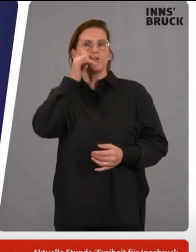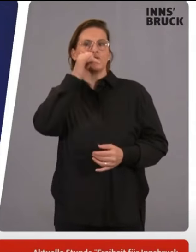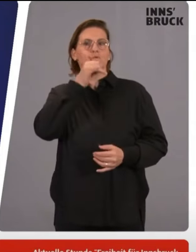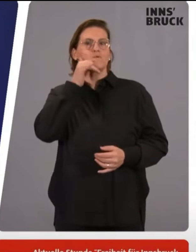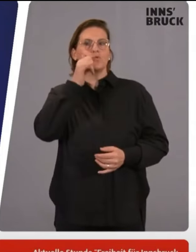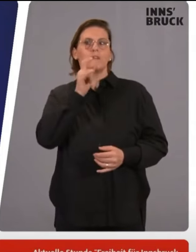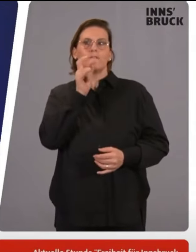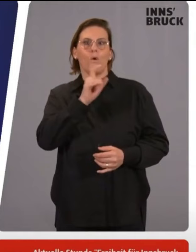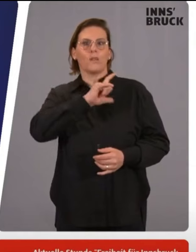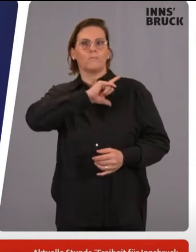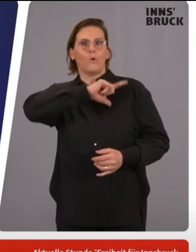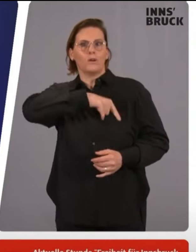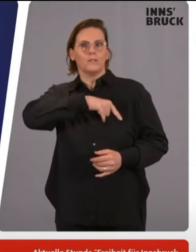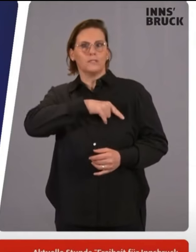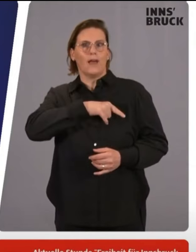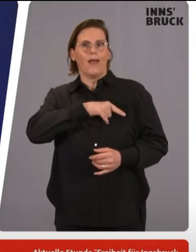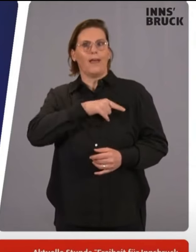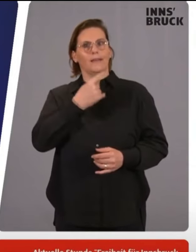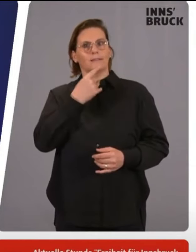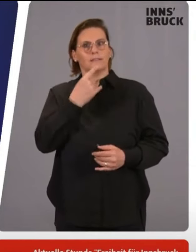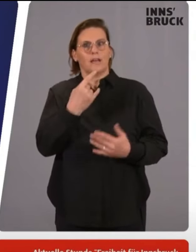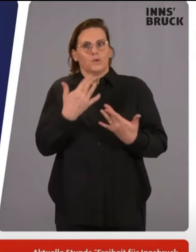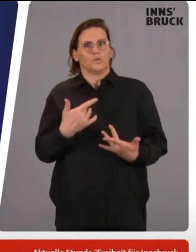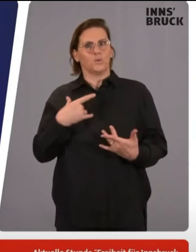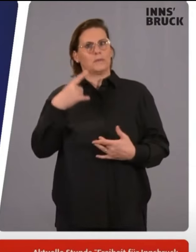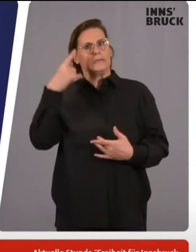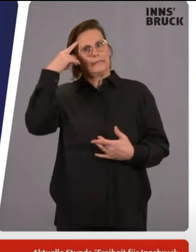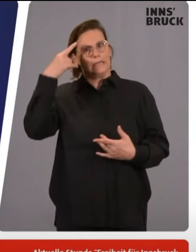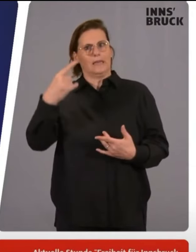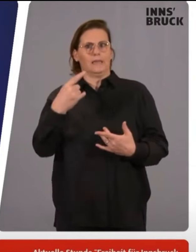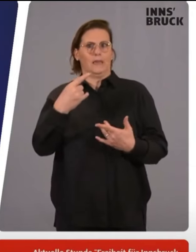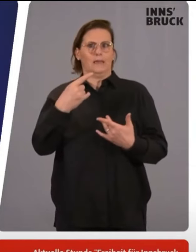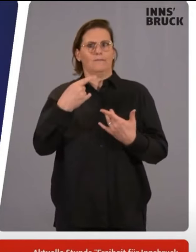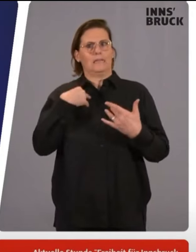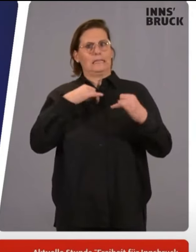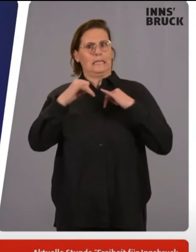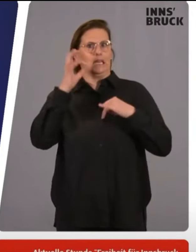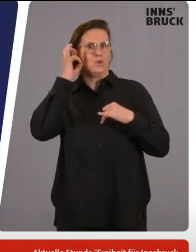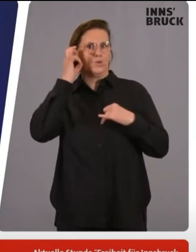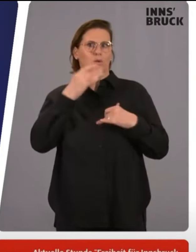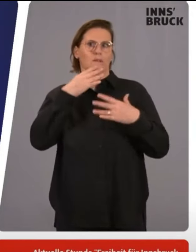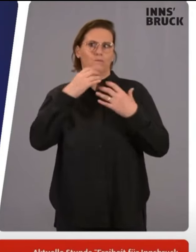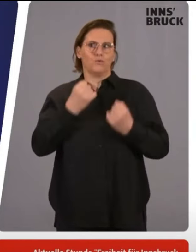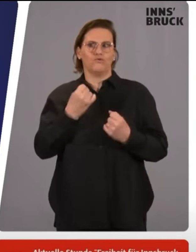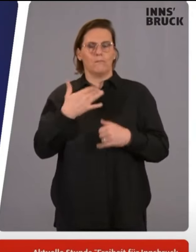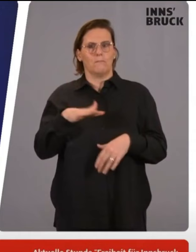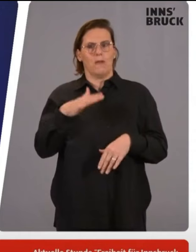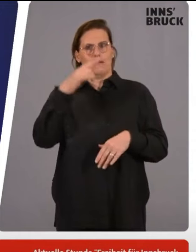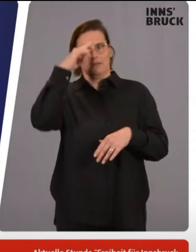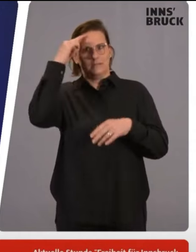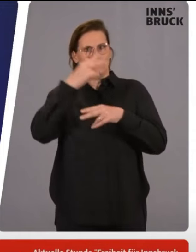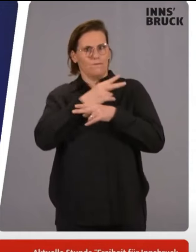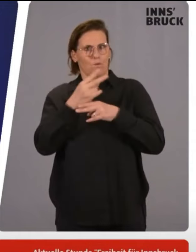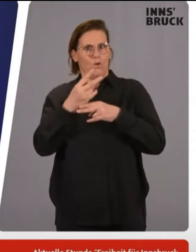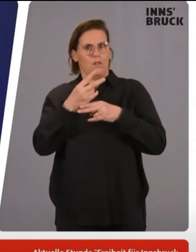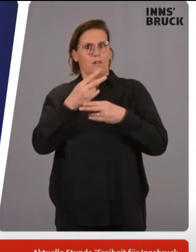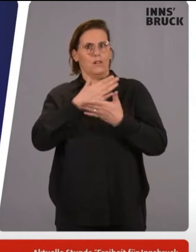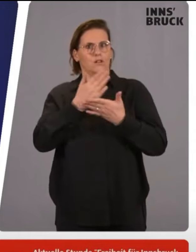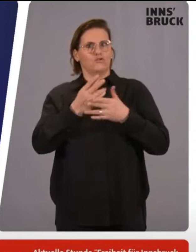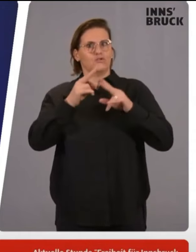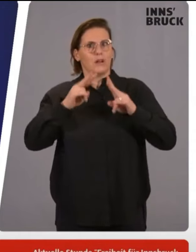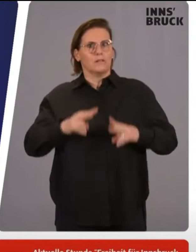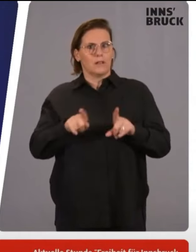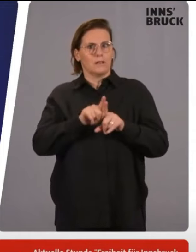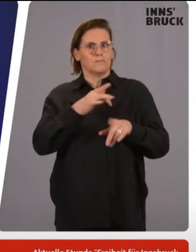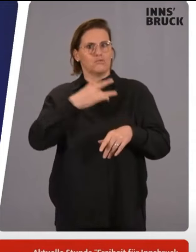Sprachpolizei zugeschlagen wobei ich sagen muss ich hätte mir von der magistratsdirektorin gewünscht dass bei diesen mehrfachen stadtrechtsbrüen des Bürgermeisters sie